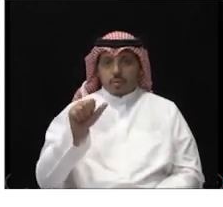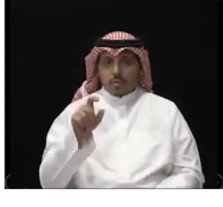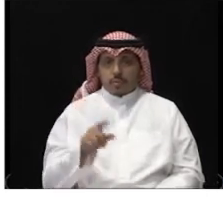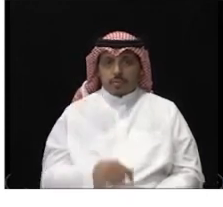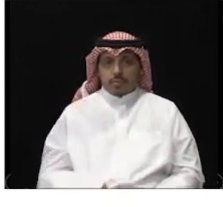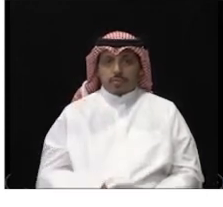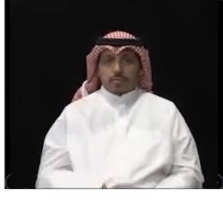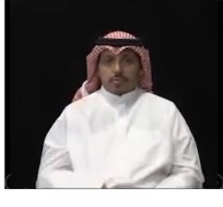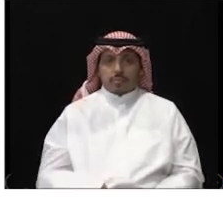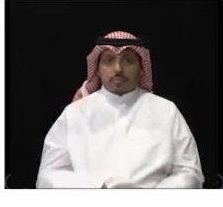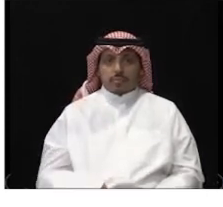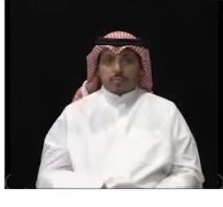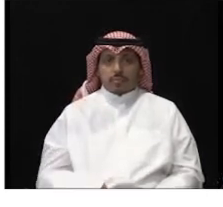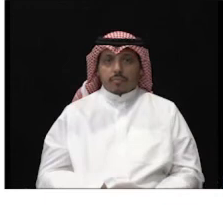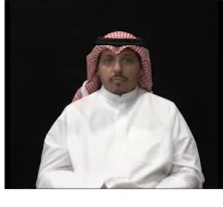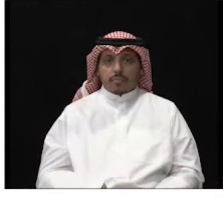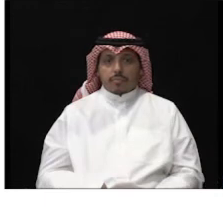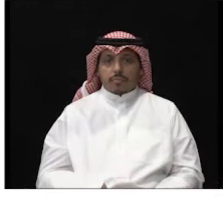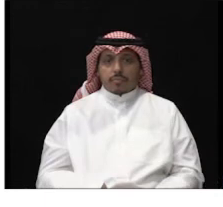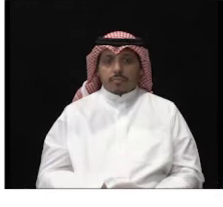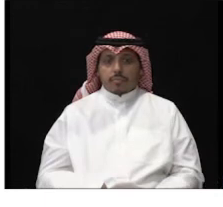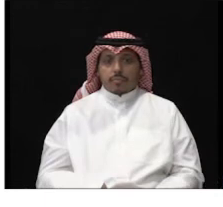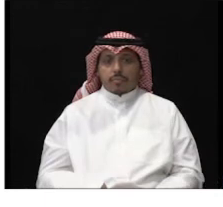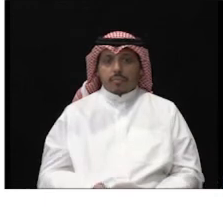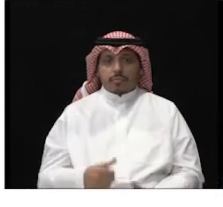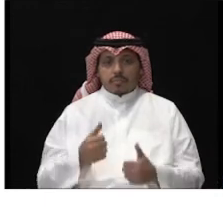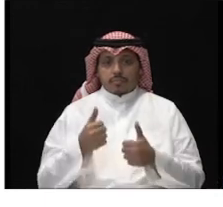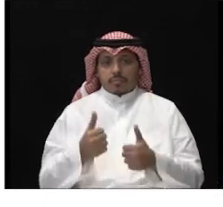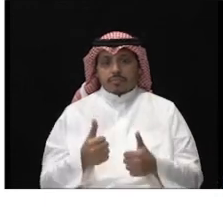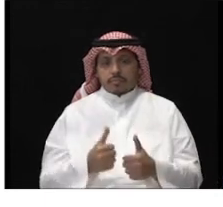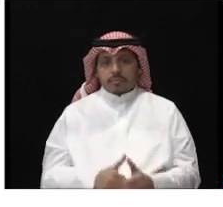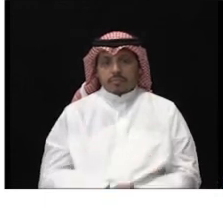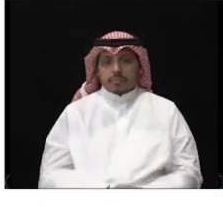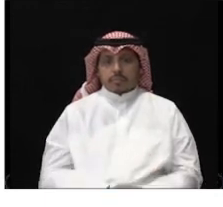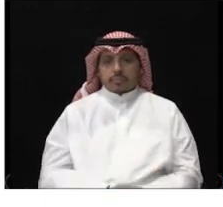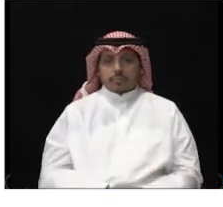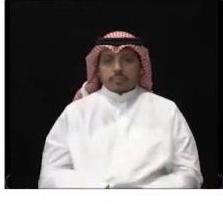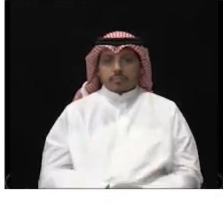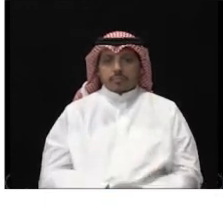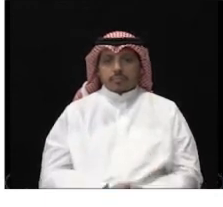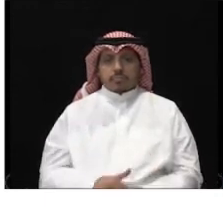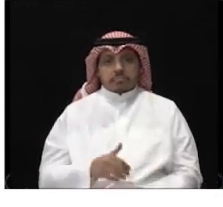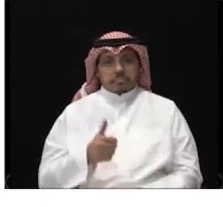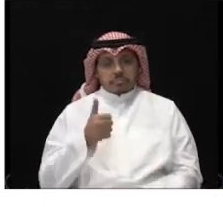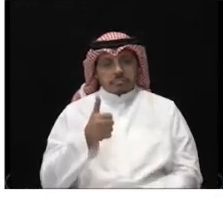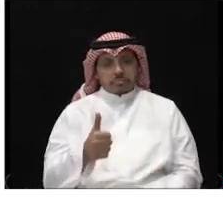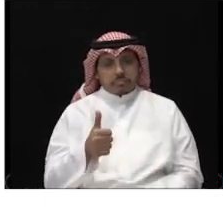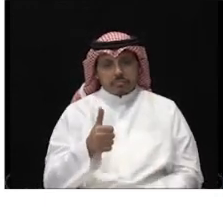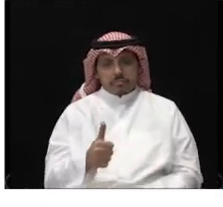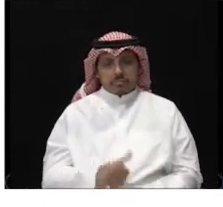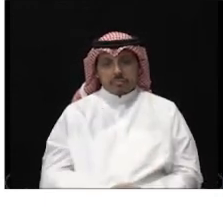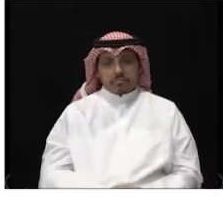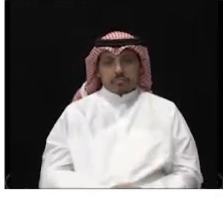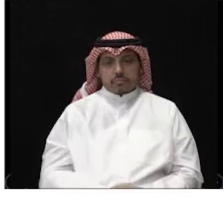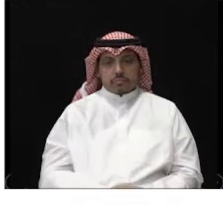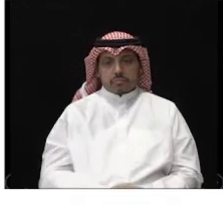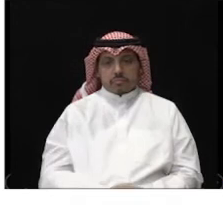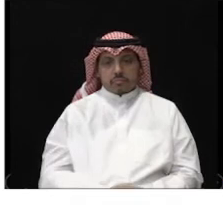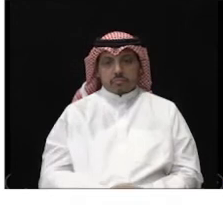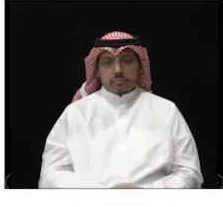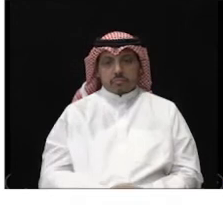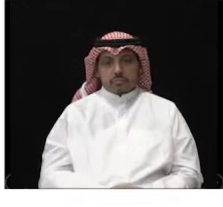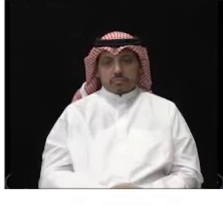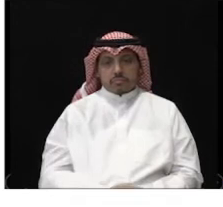ممتاز، رائعون جدا، وأداء أكثر، أكثر من رائع، ممتاز. إذن